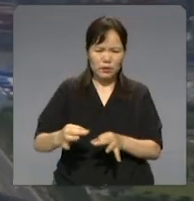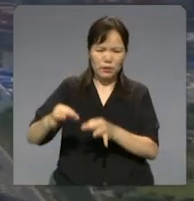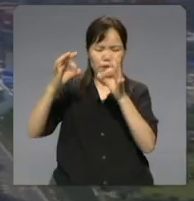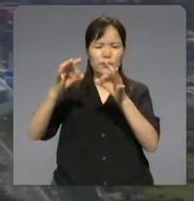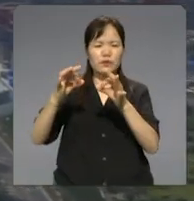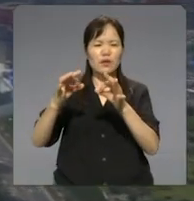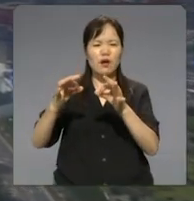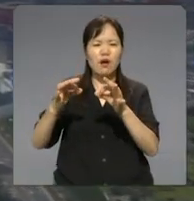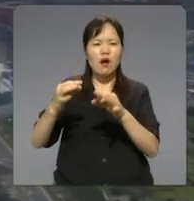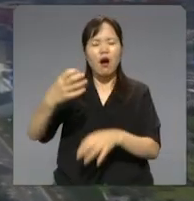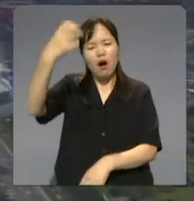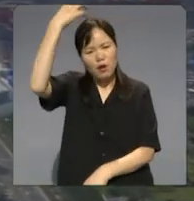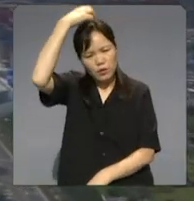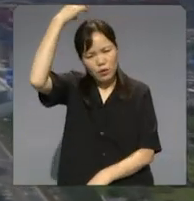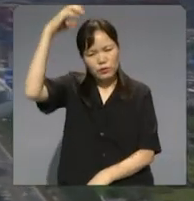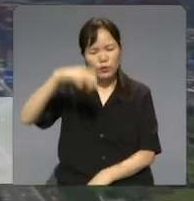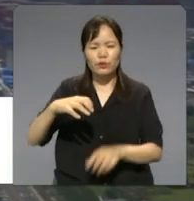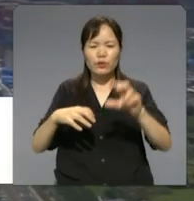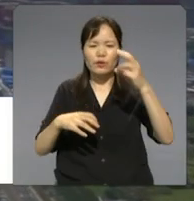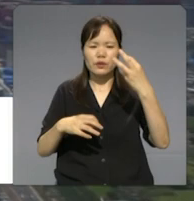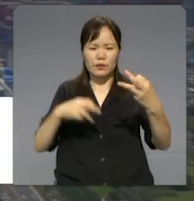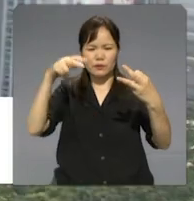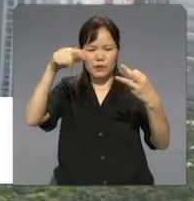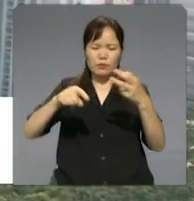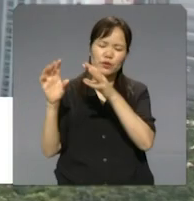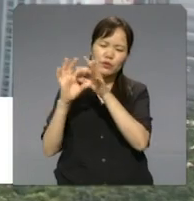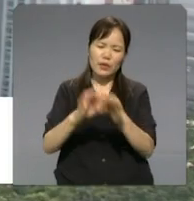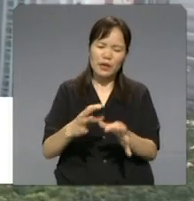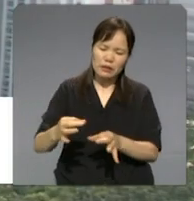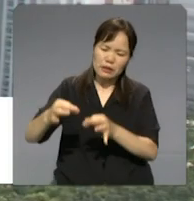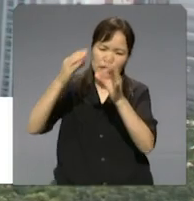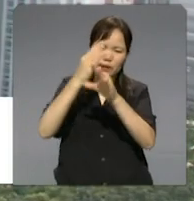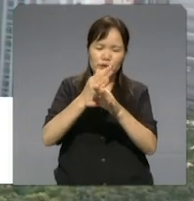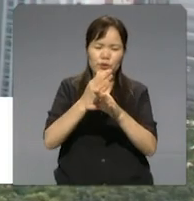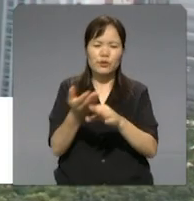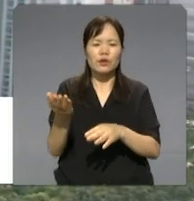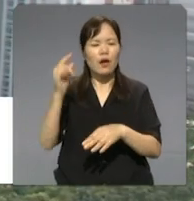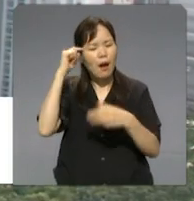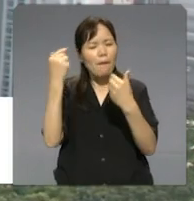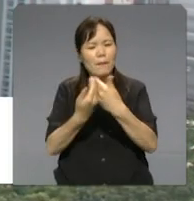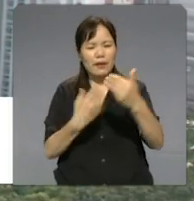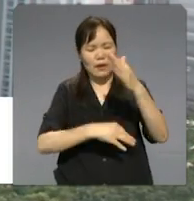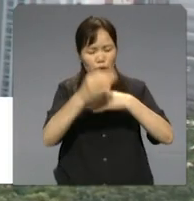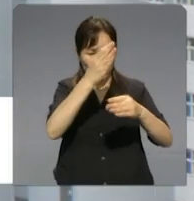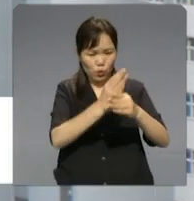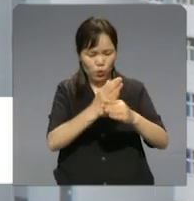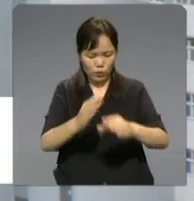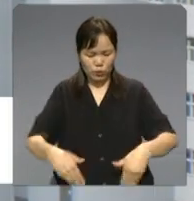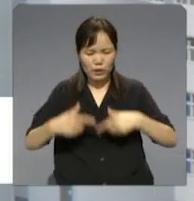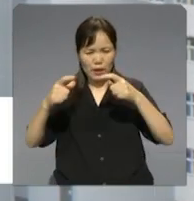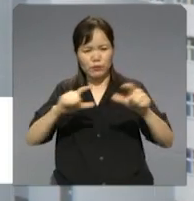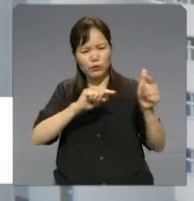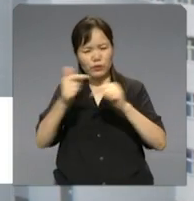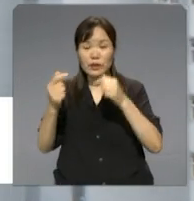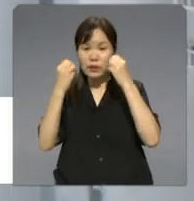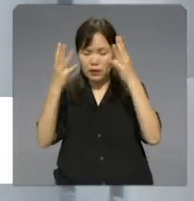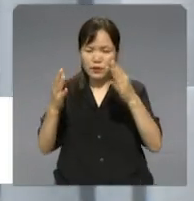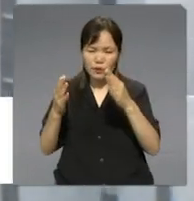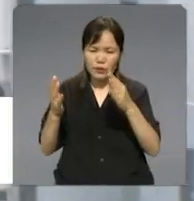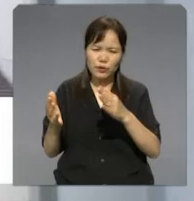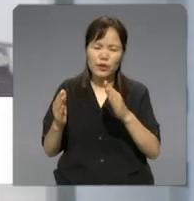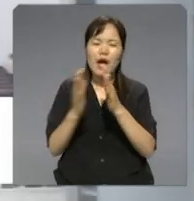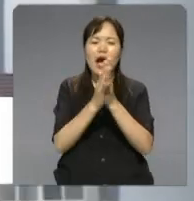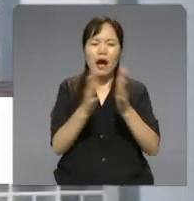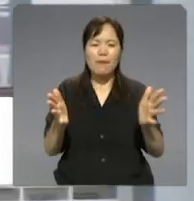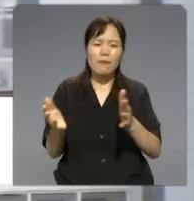있는 중구도 13주 연속 상승세입니다. 반면 원도심 지역인 동구와 미추홀구 등은 신규 입주 물량